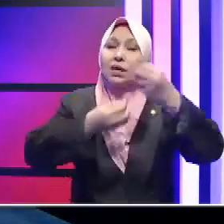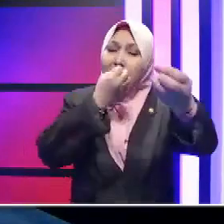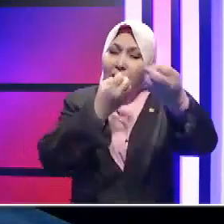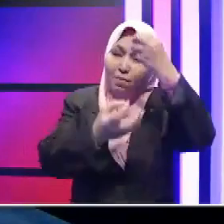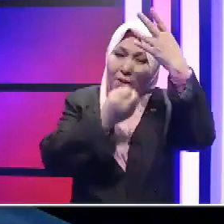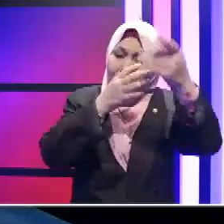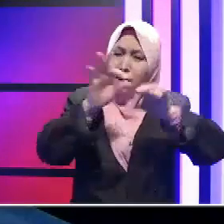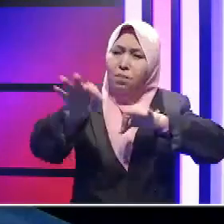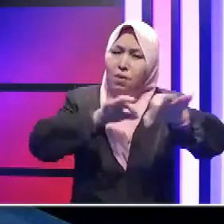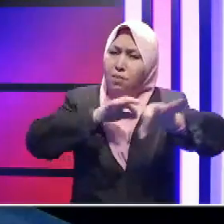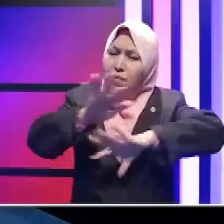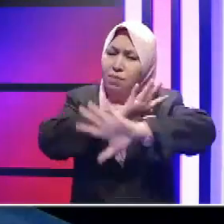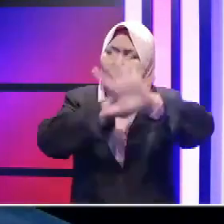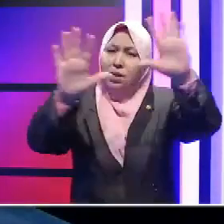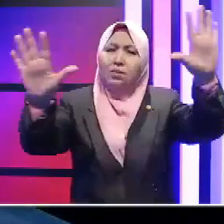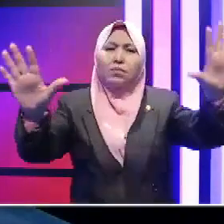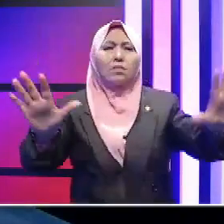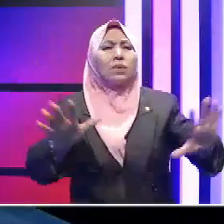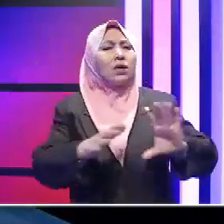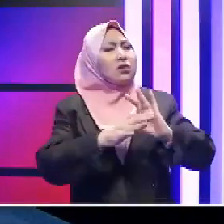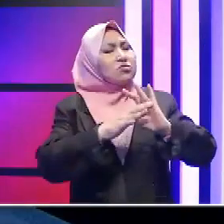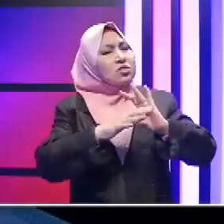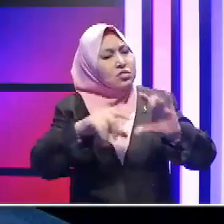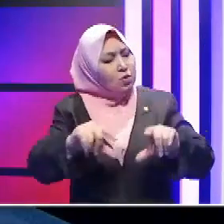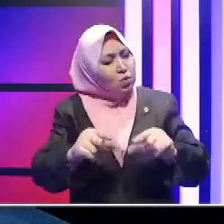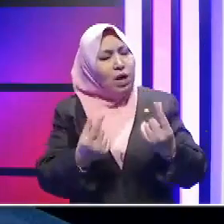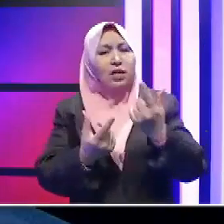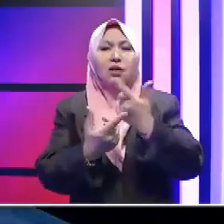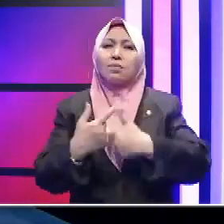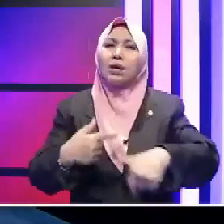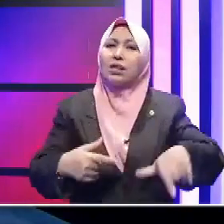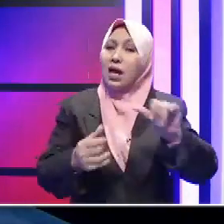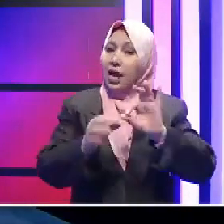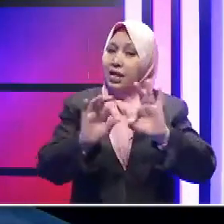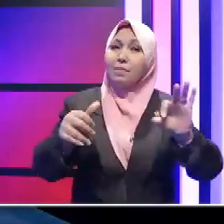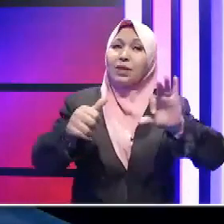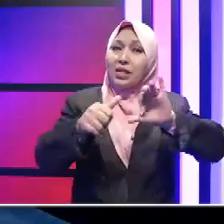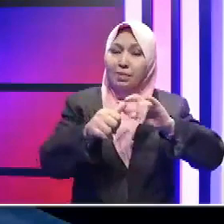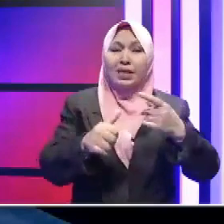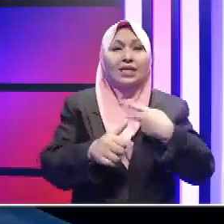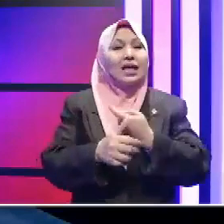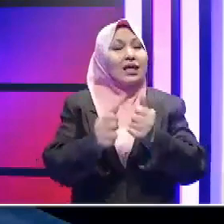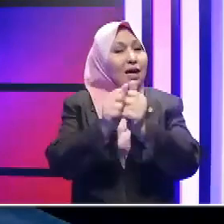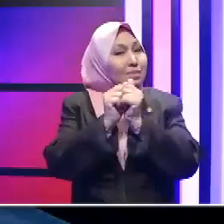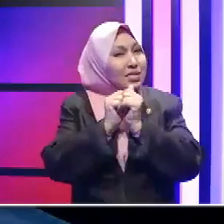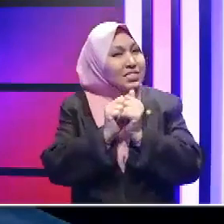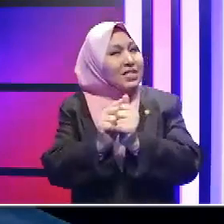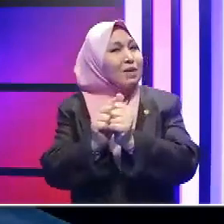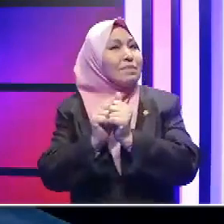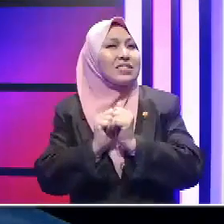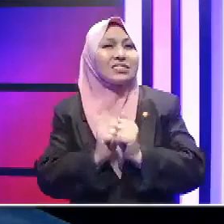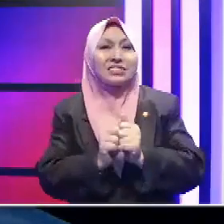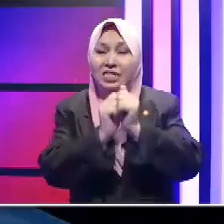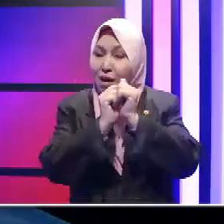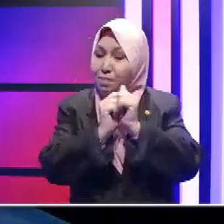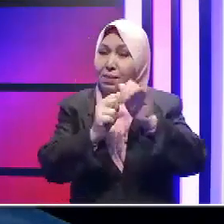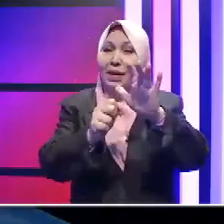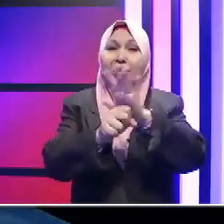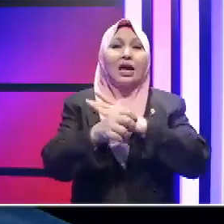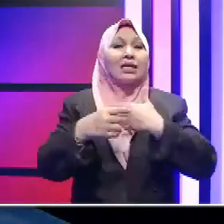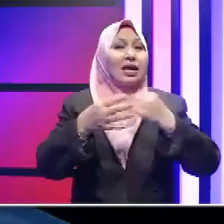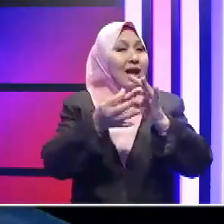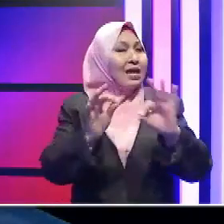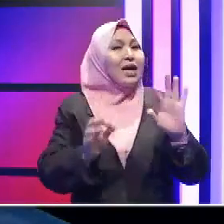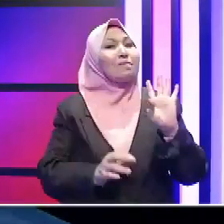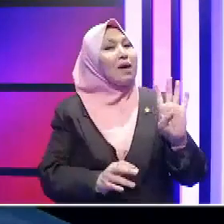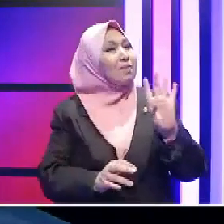pencerahan mutiara daripada al-qur'an hadits dan ayat tamu akan sama-sama kita menekuninya biaya tempat